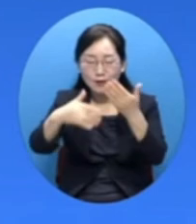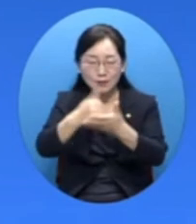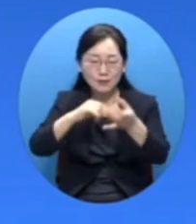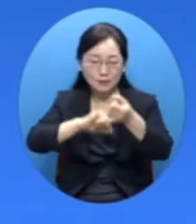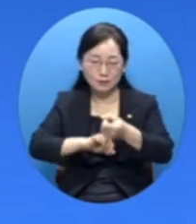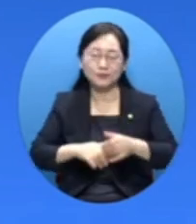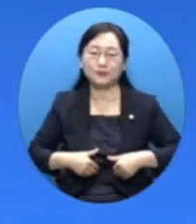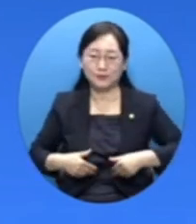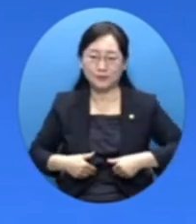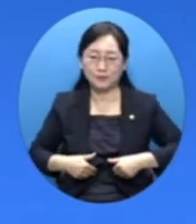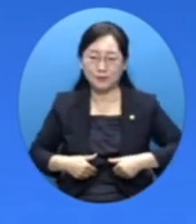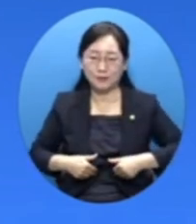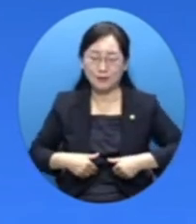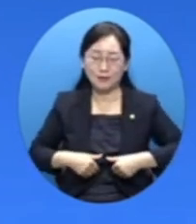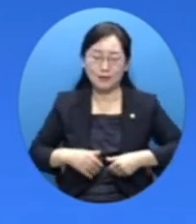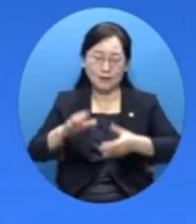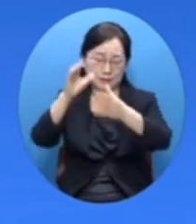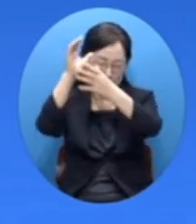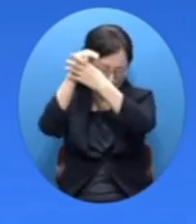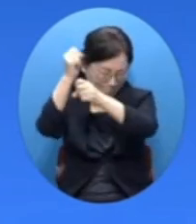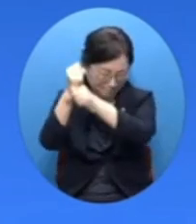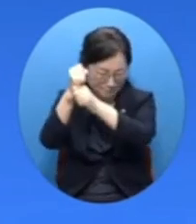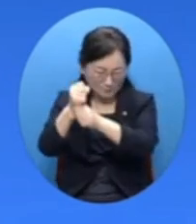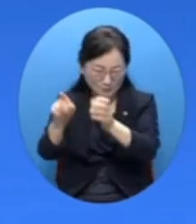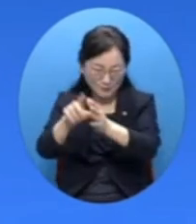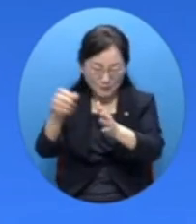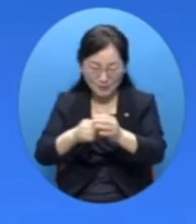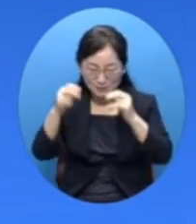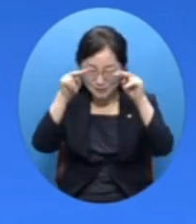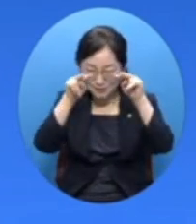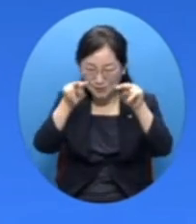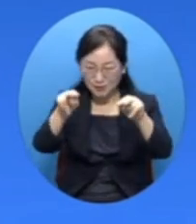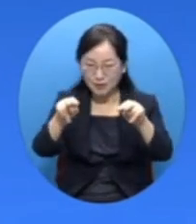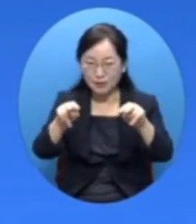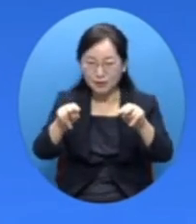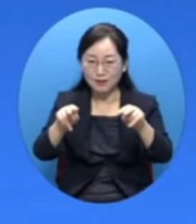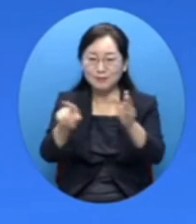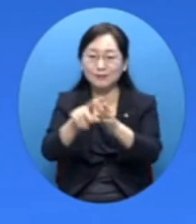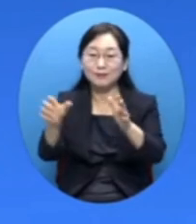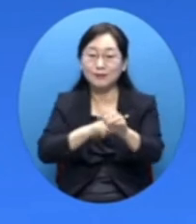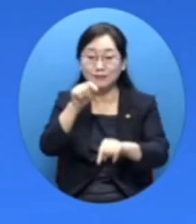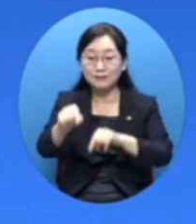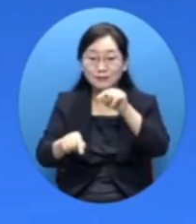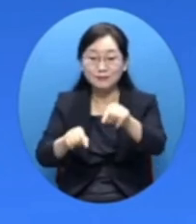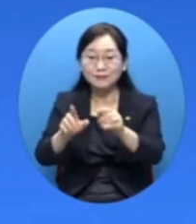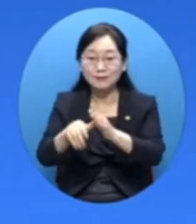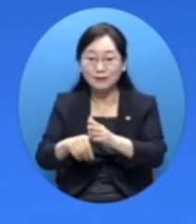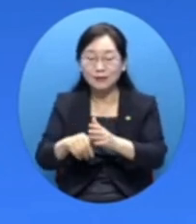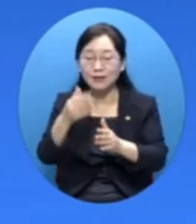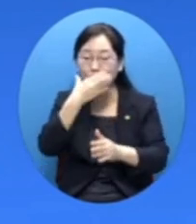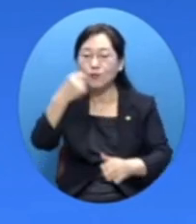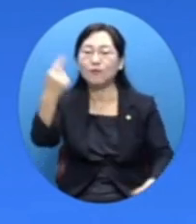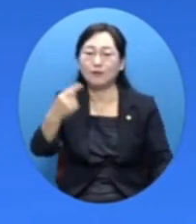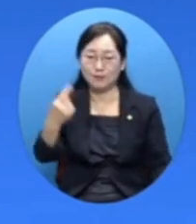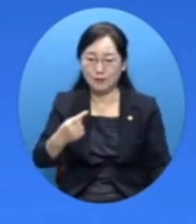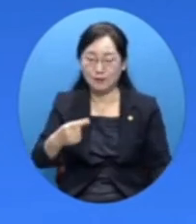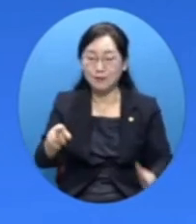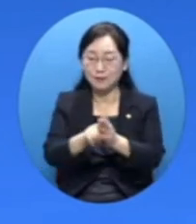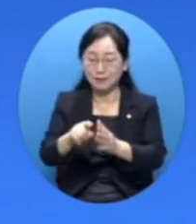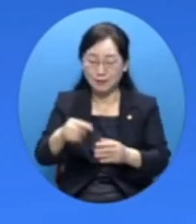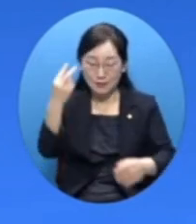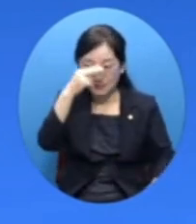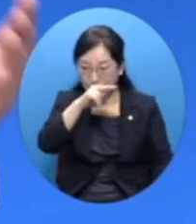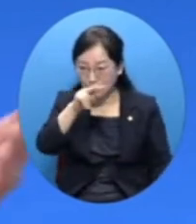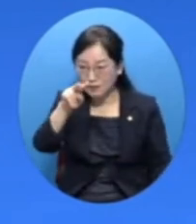있어야 되고 그 말씀을 붙잡고 믿음의 눈으로 바라보는 믿음의 자세로 나갈 때 하나님의 복이 임하게 되는 것입니다 믿음의 눈으로 바를 때